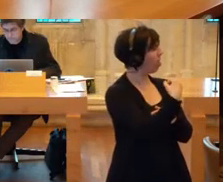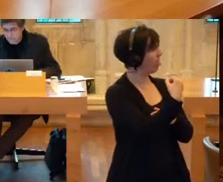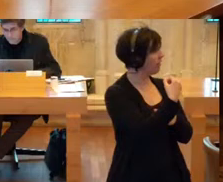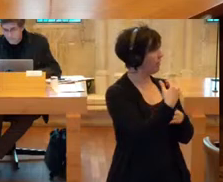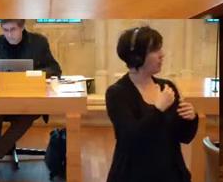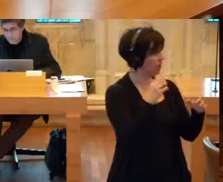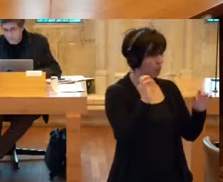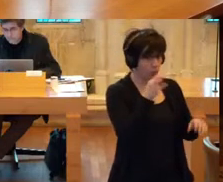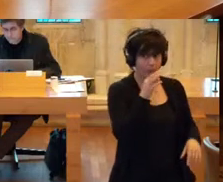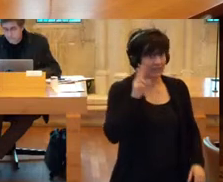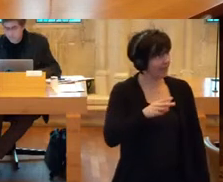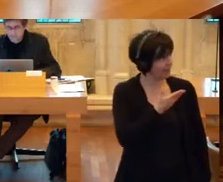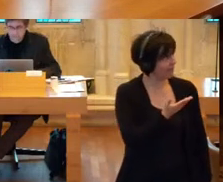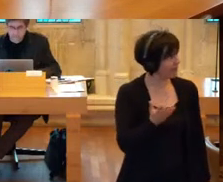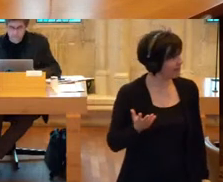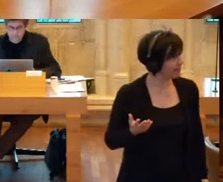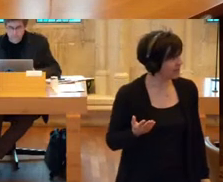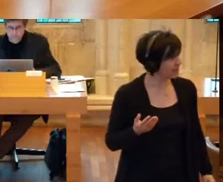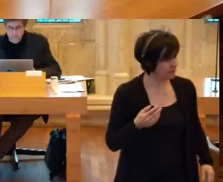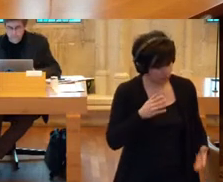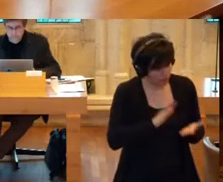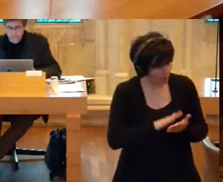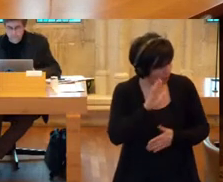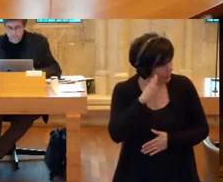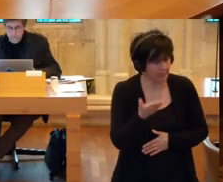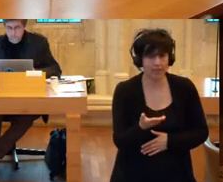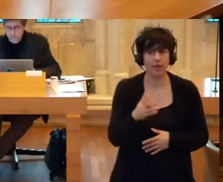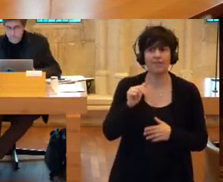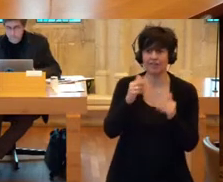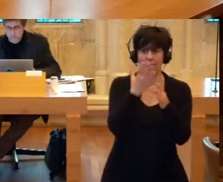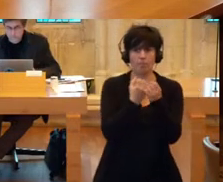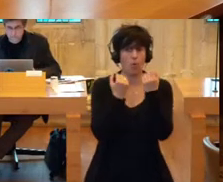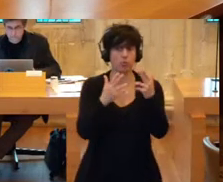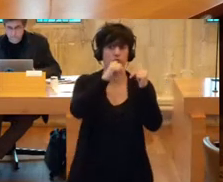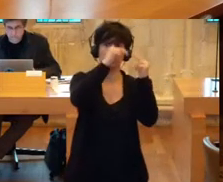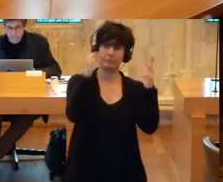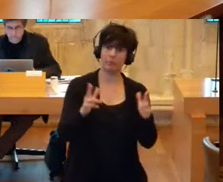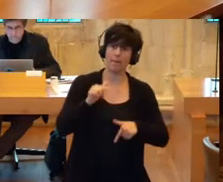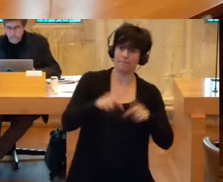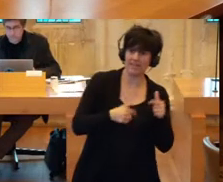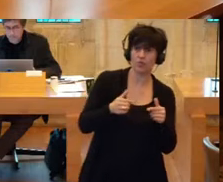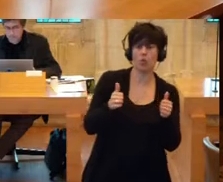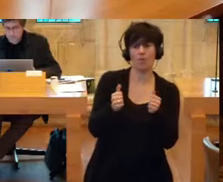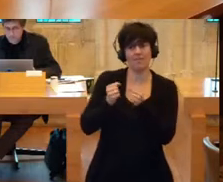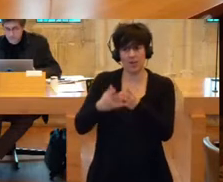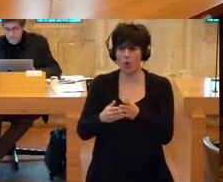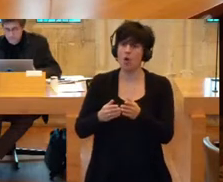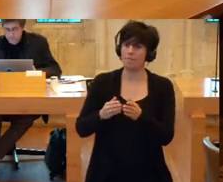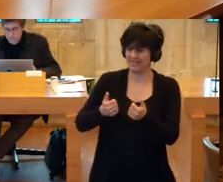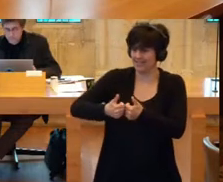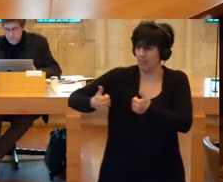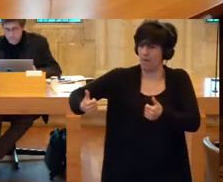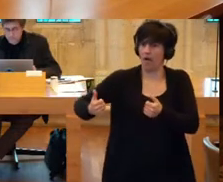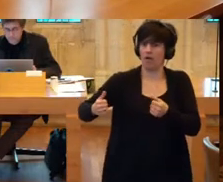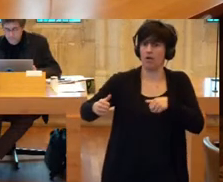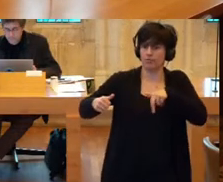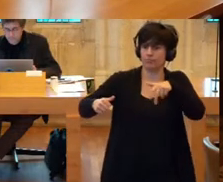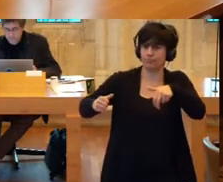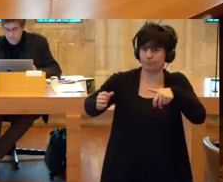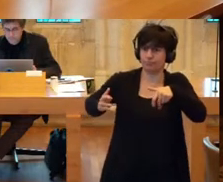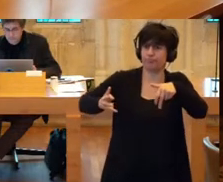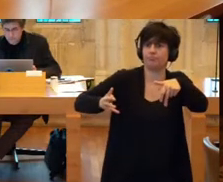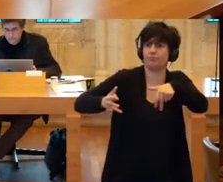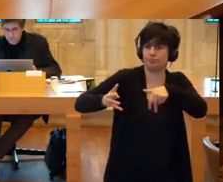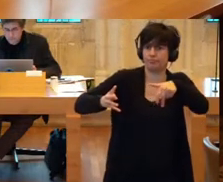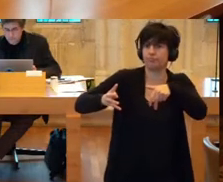c'est effectivement bien le cas. Et donc on aura bien une passerelle piéton et vélo avec des flux séparés qui accompagnera la traversée du